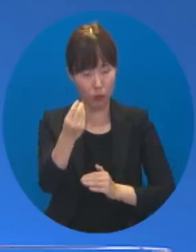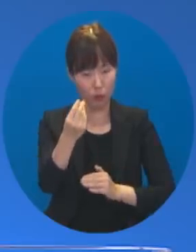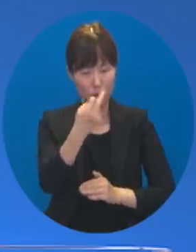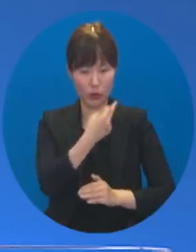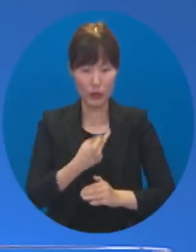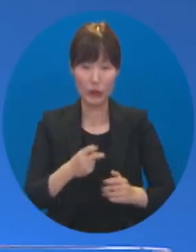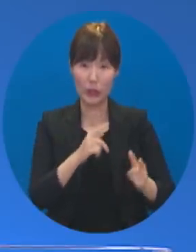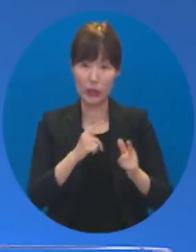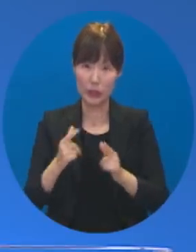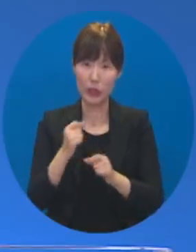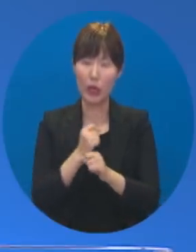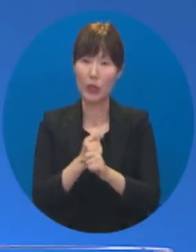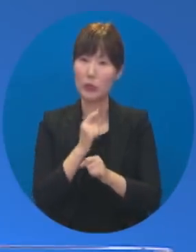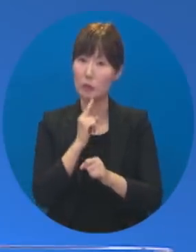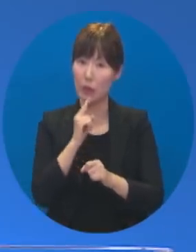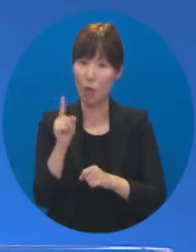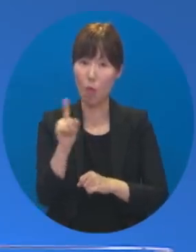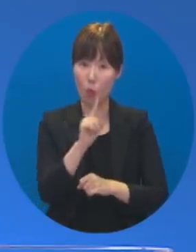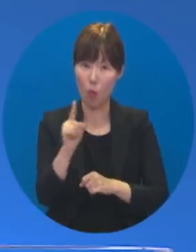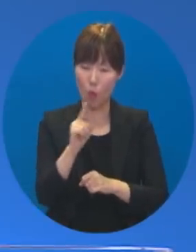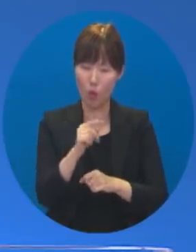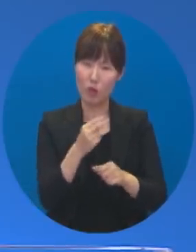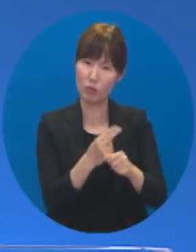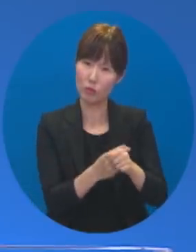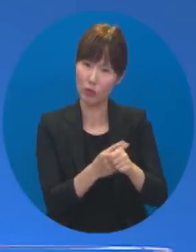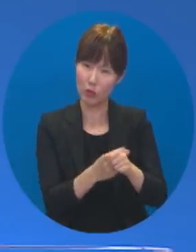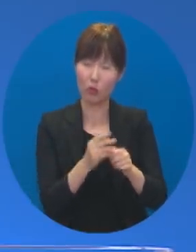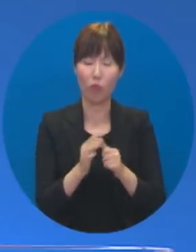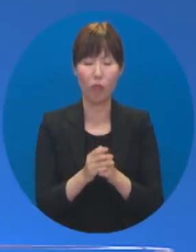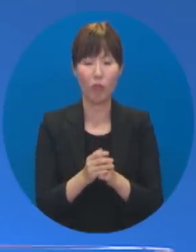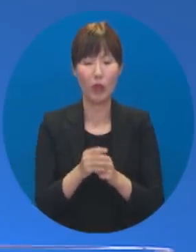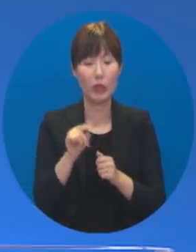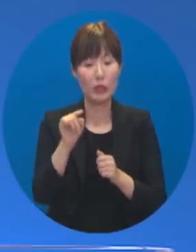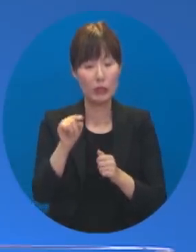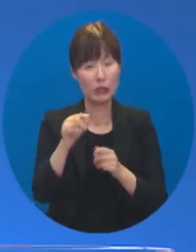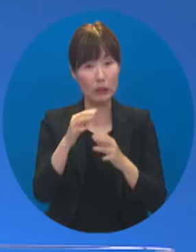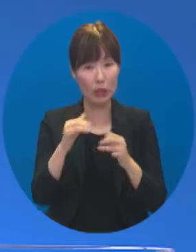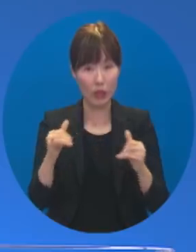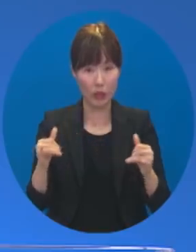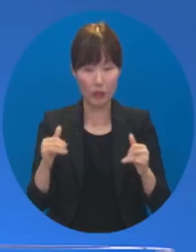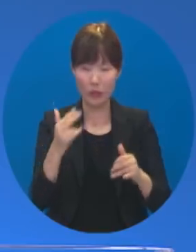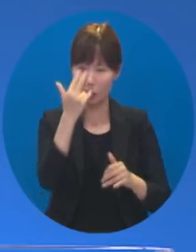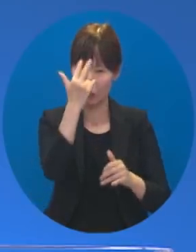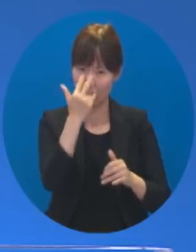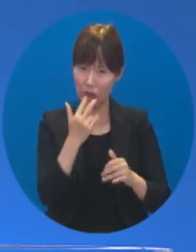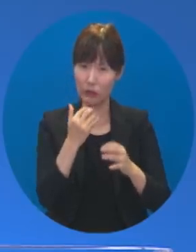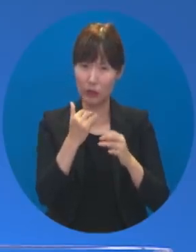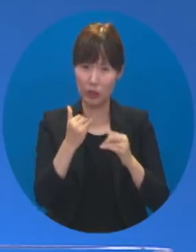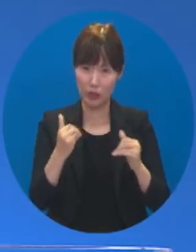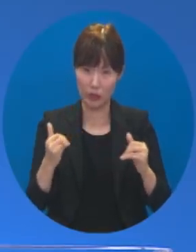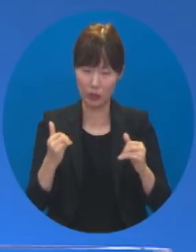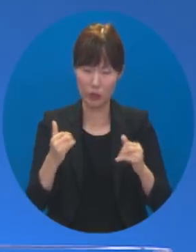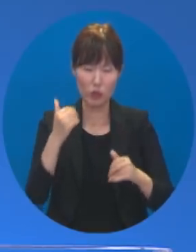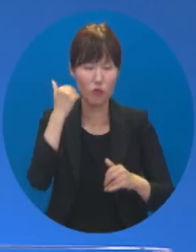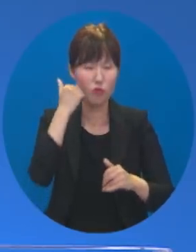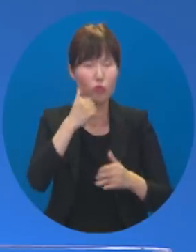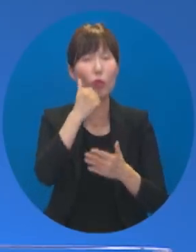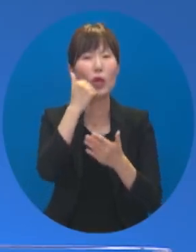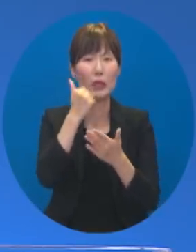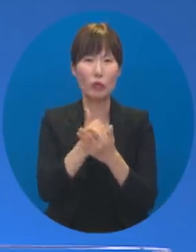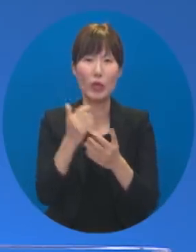말이 랍비여 이 사람이 맹인으로 난 것이 누구의 죄로